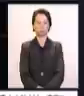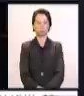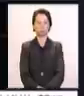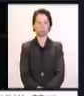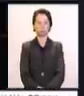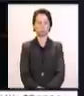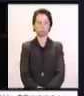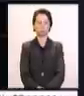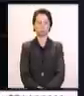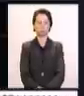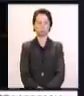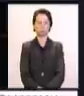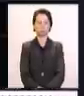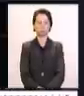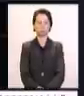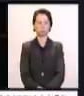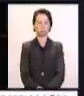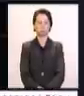뭐